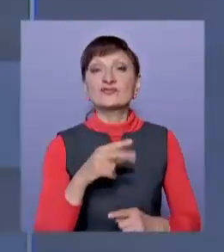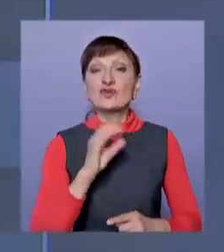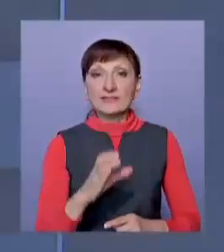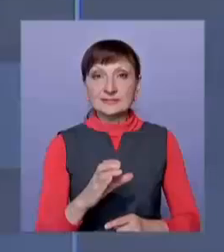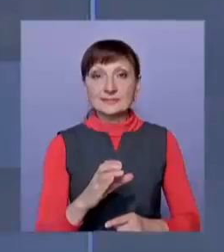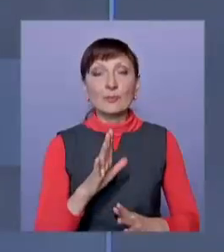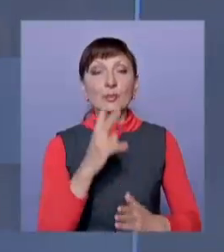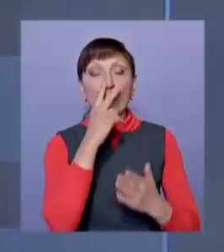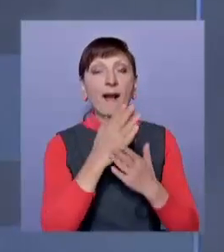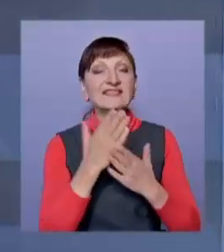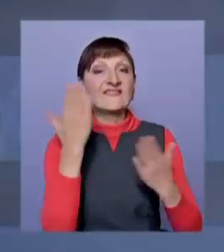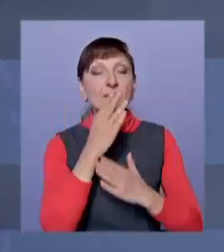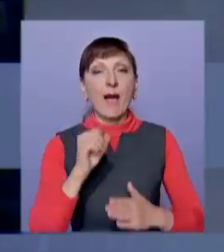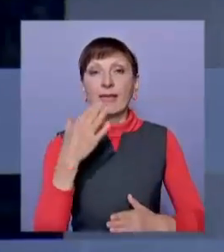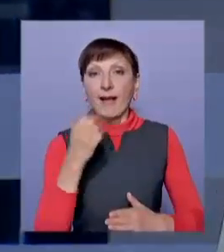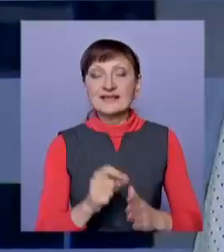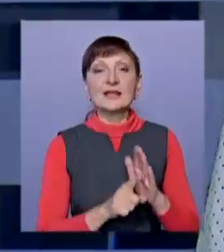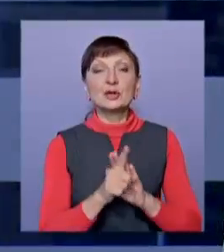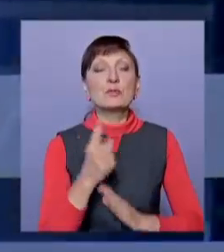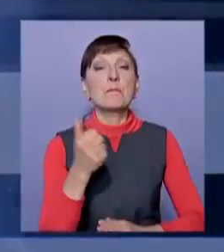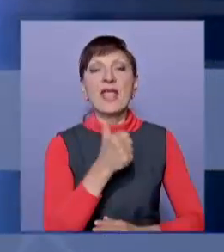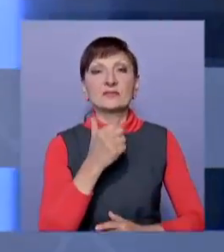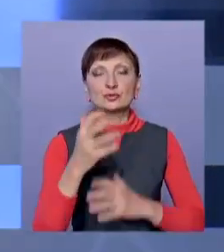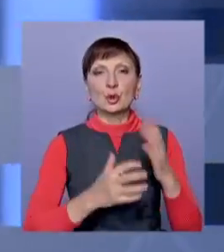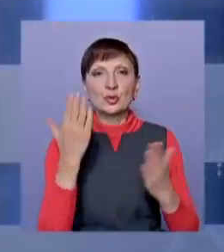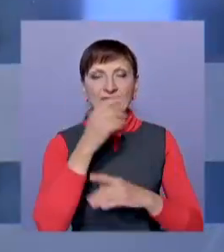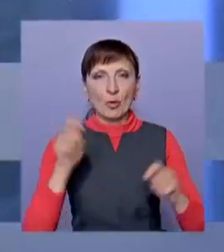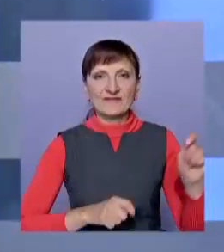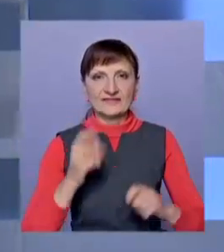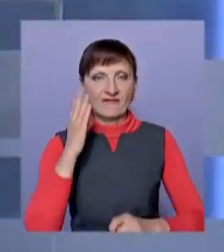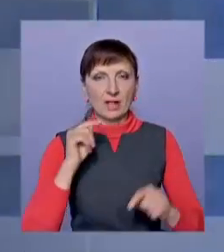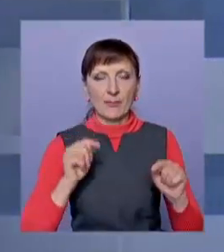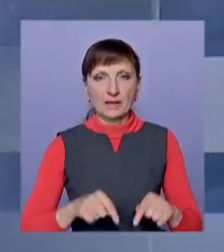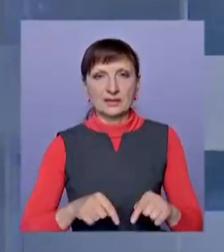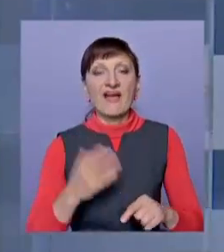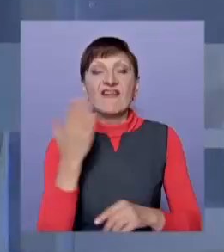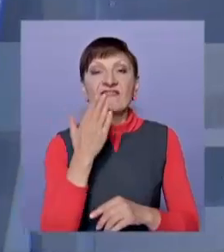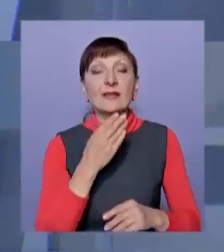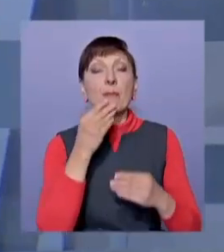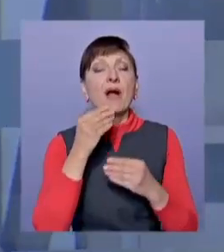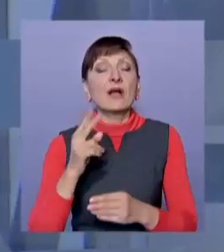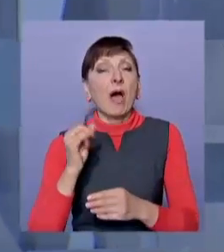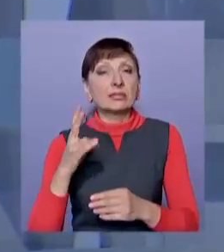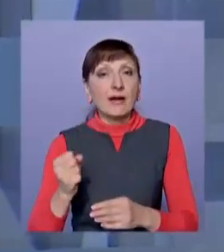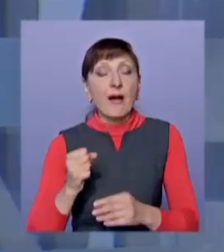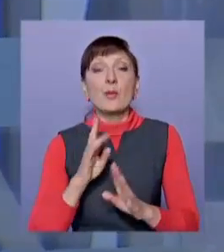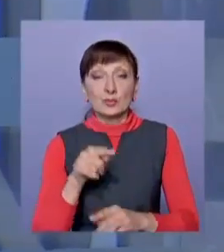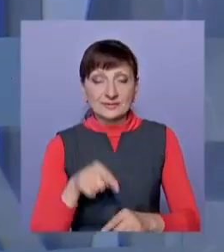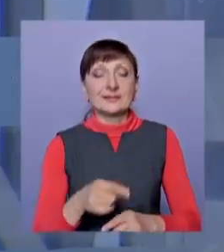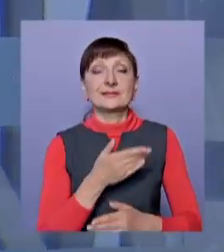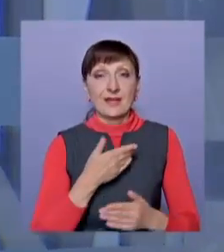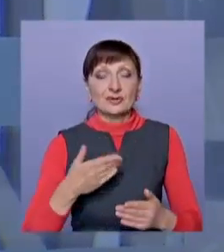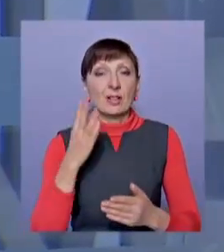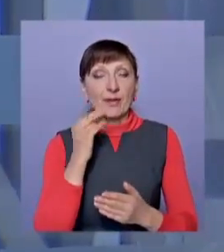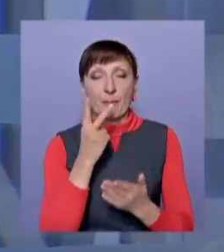напомню, показом картины «Айка» стартует первый международный кинофестиваль Алматы. Фильм, покоривший Канны, спешит увидеть и